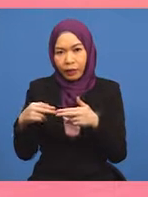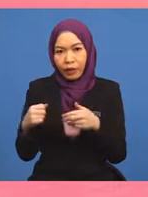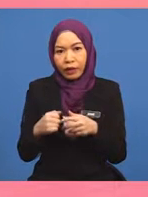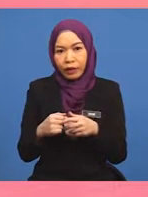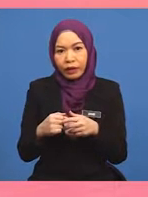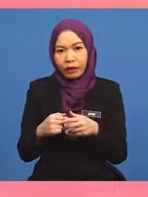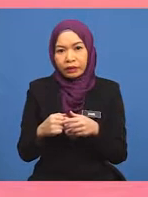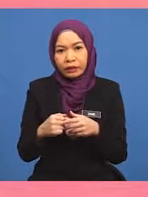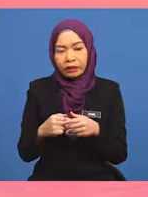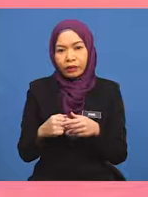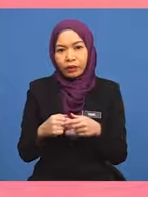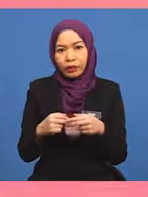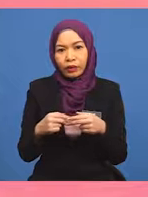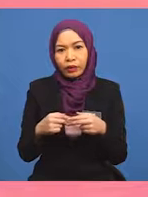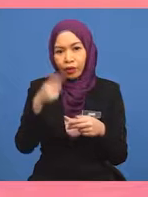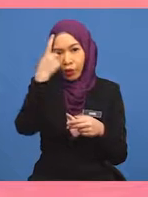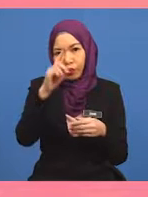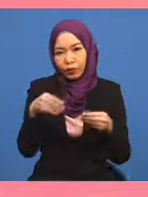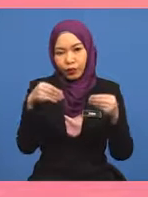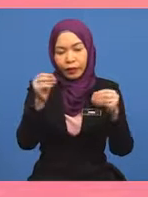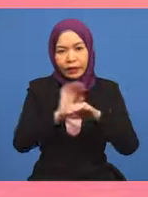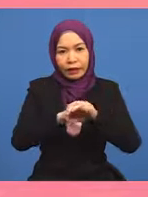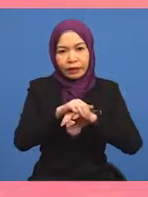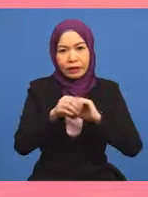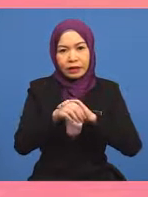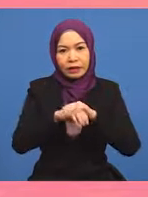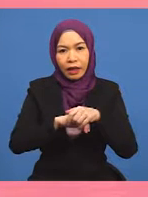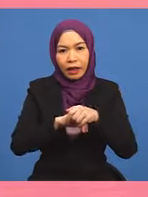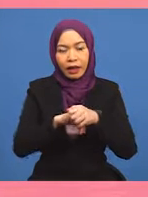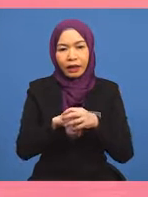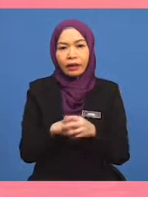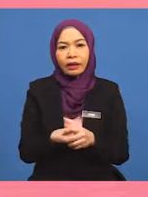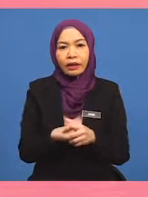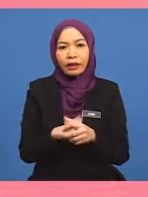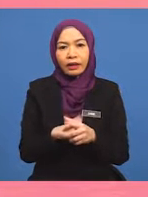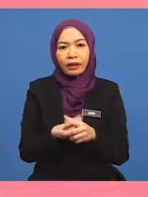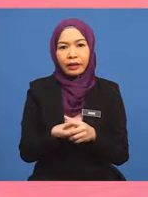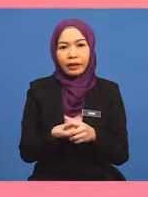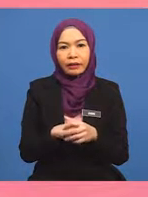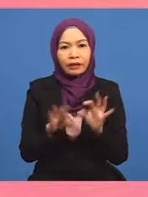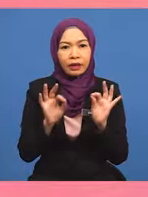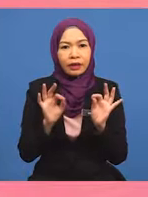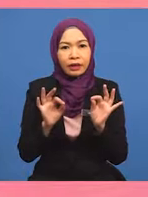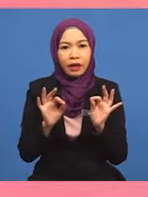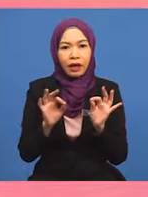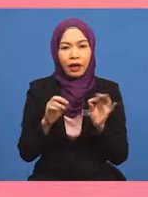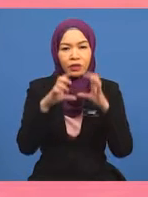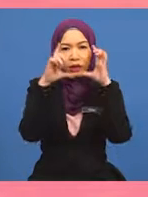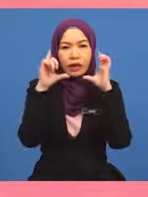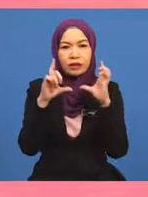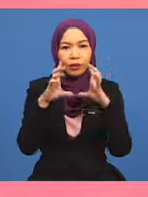bagi memberikan lebih keselesaan sekiranya saiz muka yang lebih